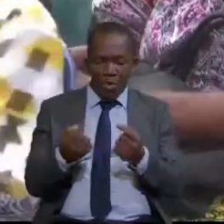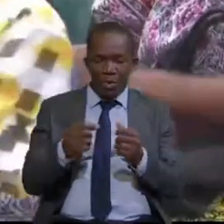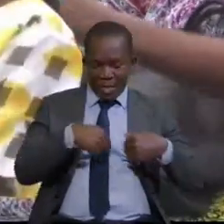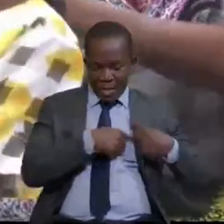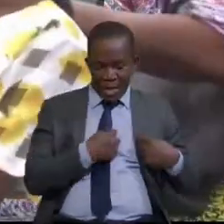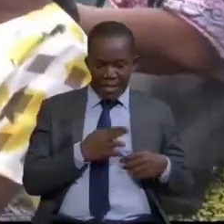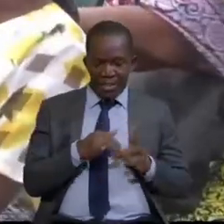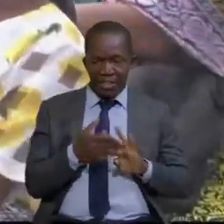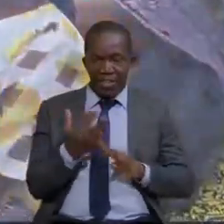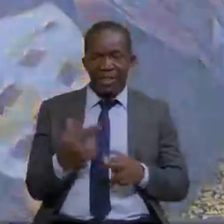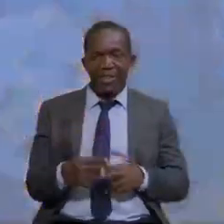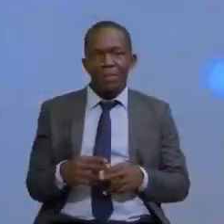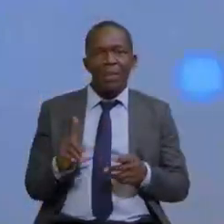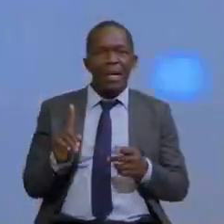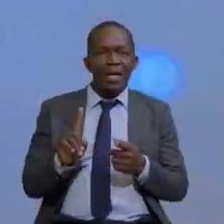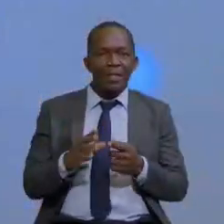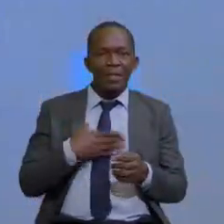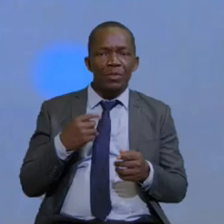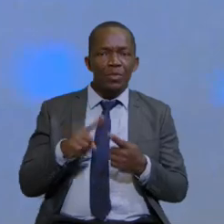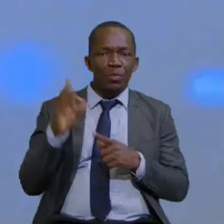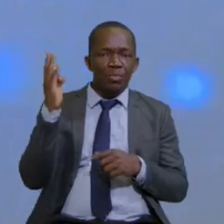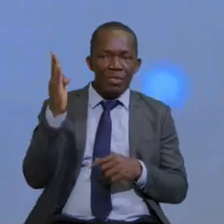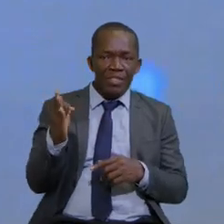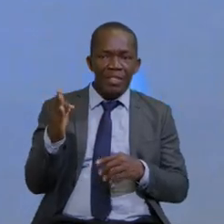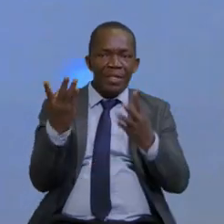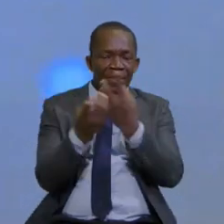et prêcher la délivrance aux captifs,